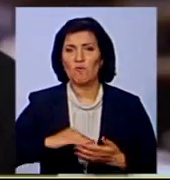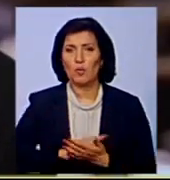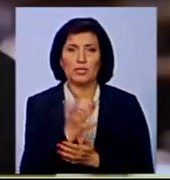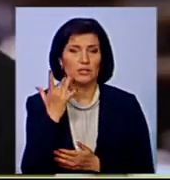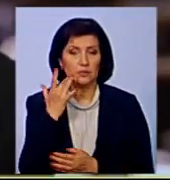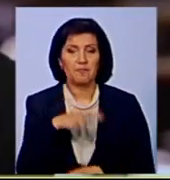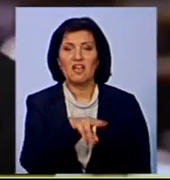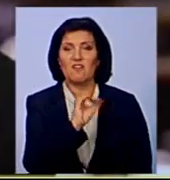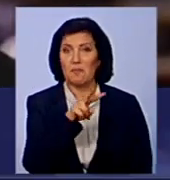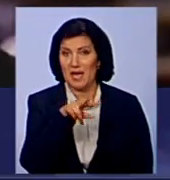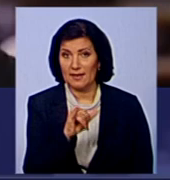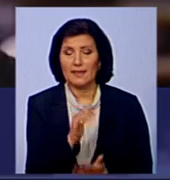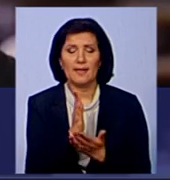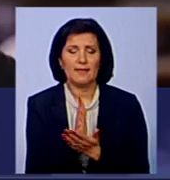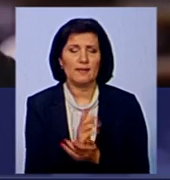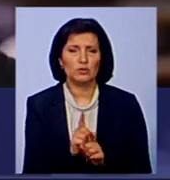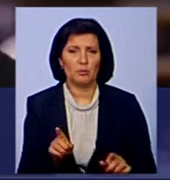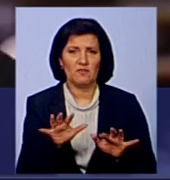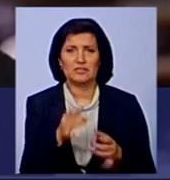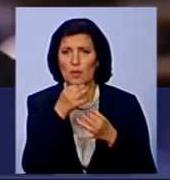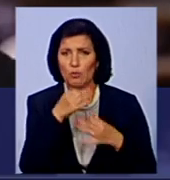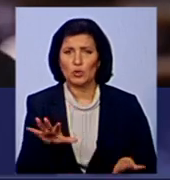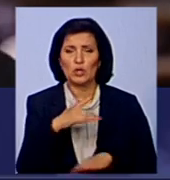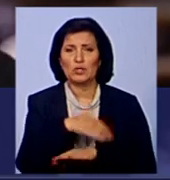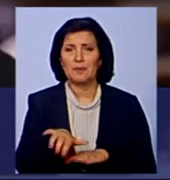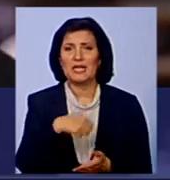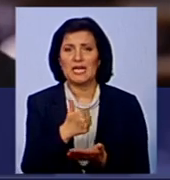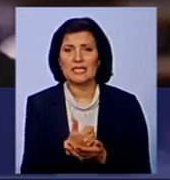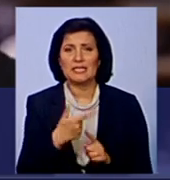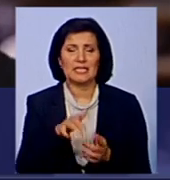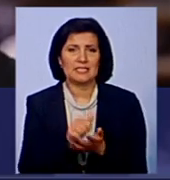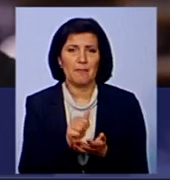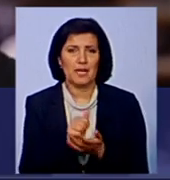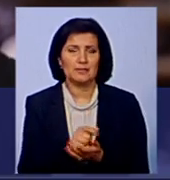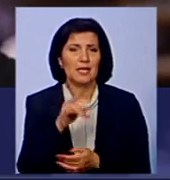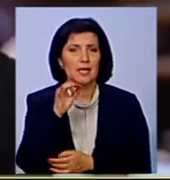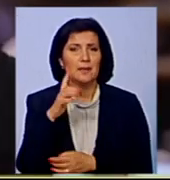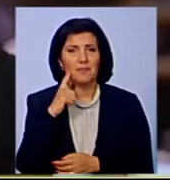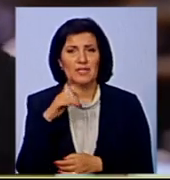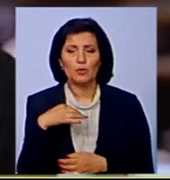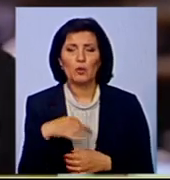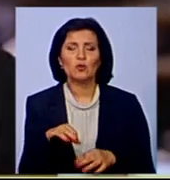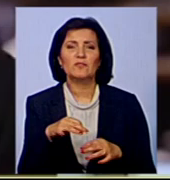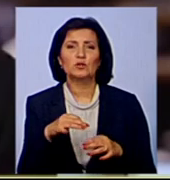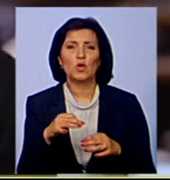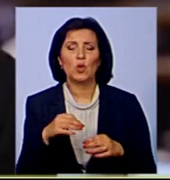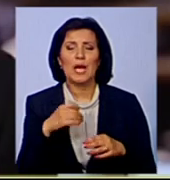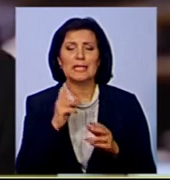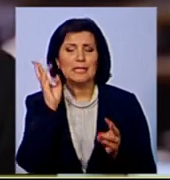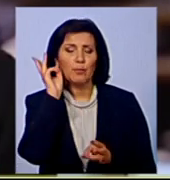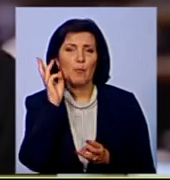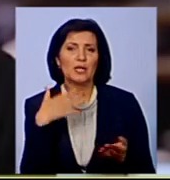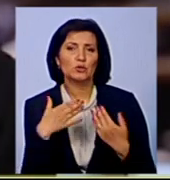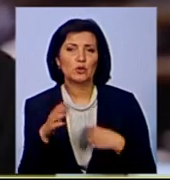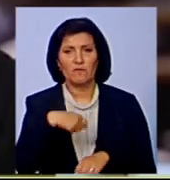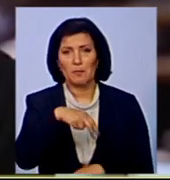У пеклі є особливе місце для будь-якого іноземного лідера, який займається недобросовісною дипломатією стосовно президента Трампа, а